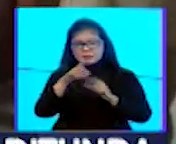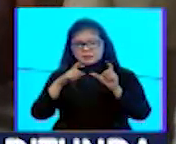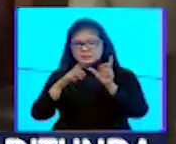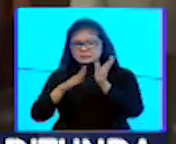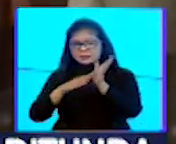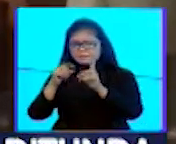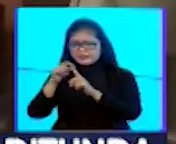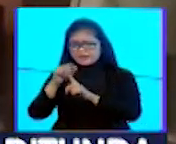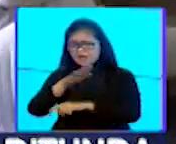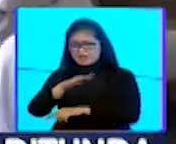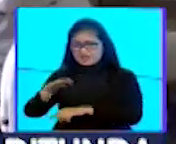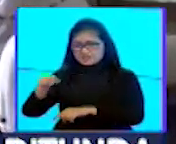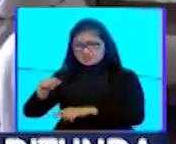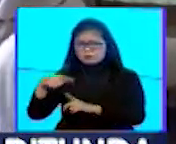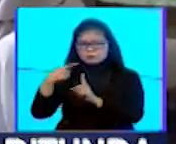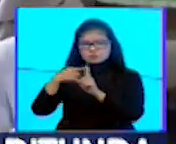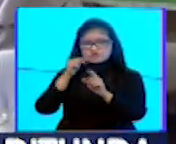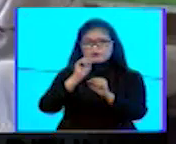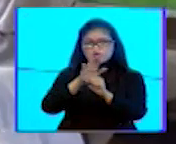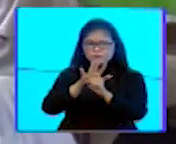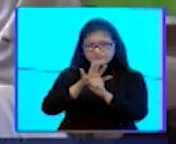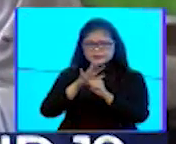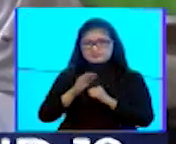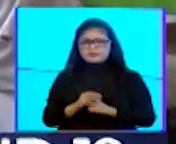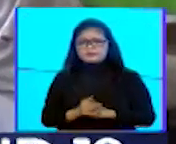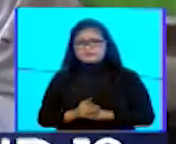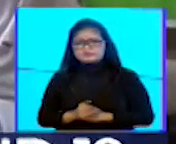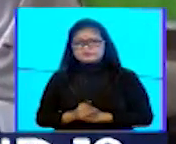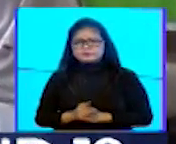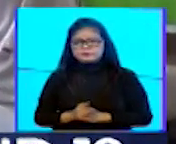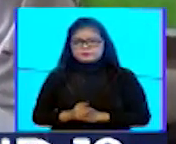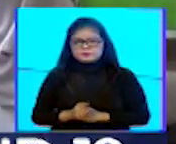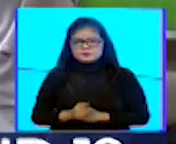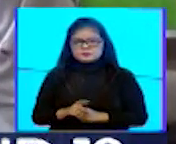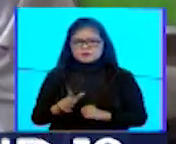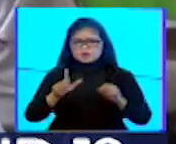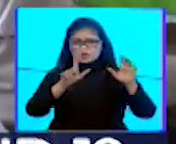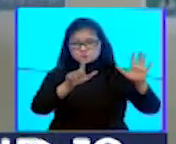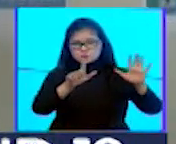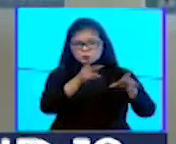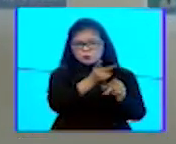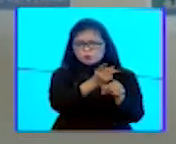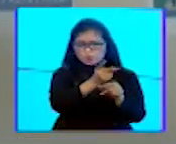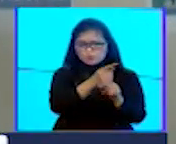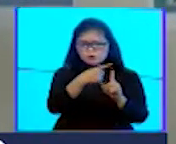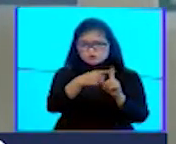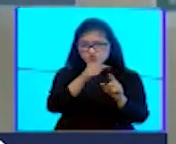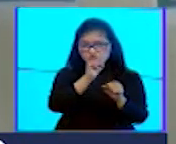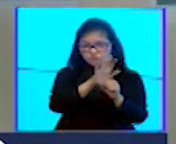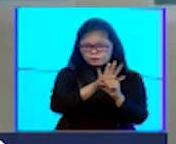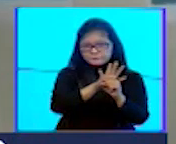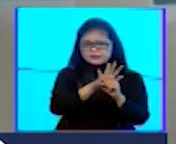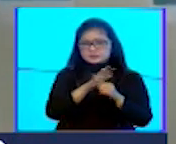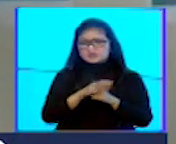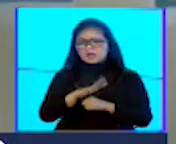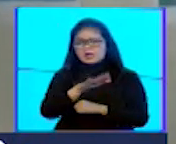sejak awal bulan Juni. Tidak hanya para siswa, sebanyak 7 guru juga dinyatakan positif COVID-19. Mayoritas siswa